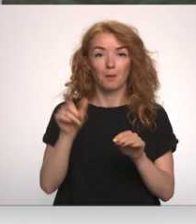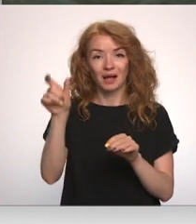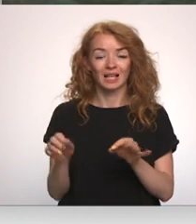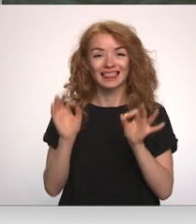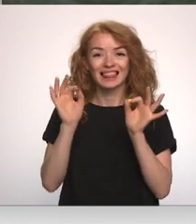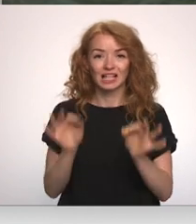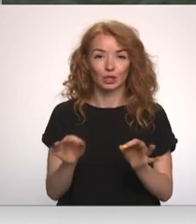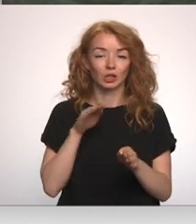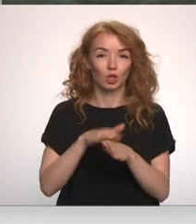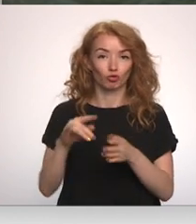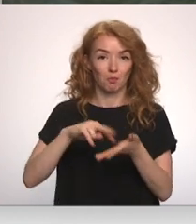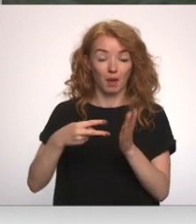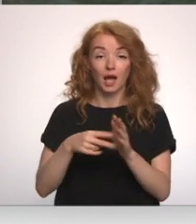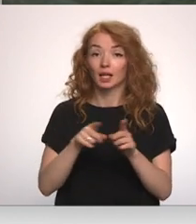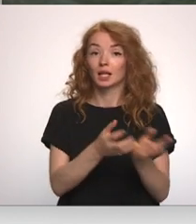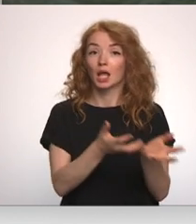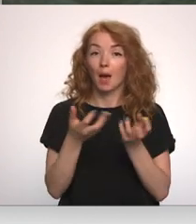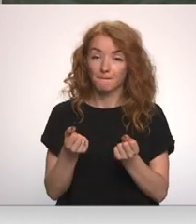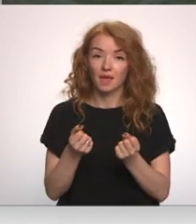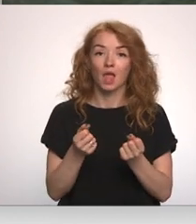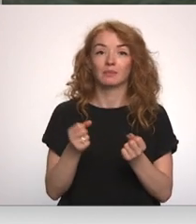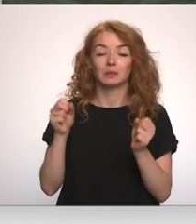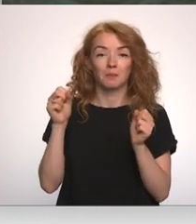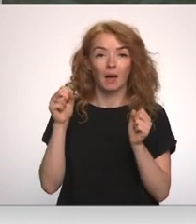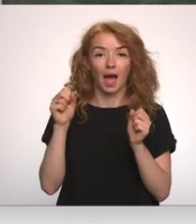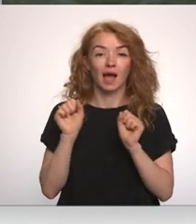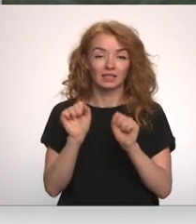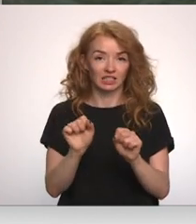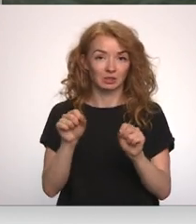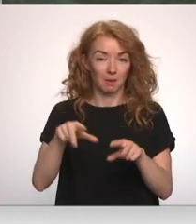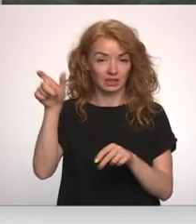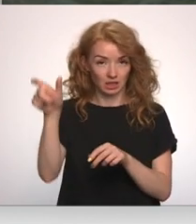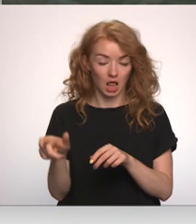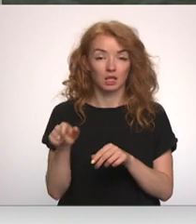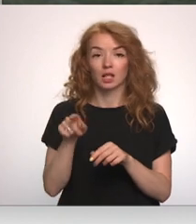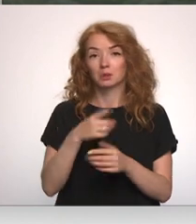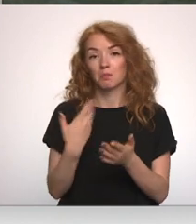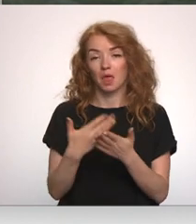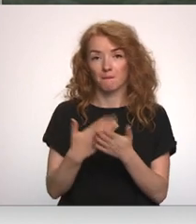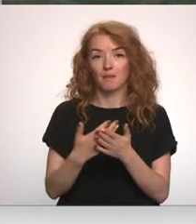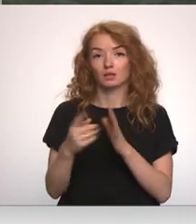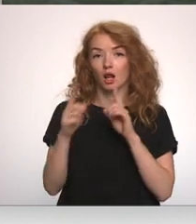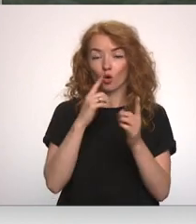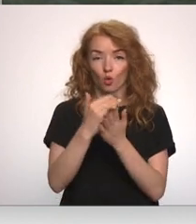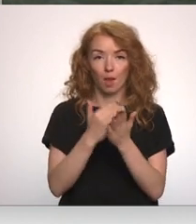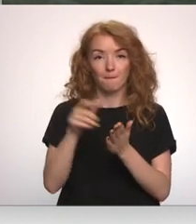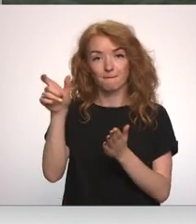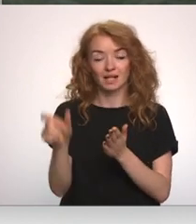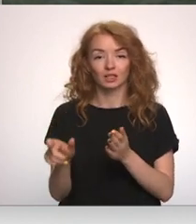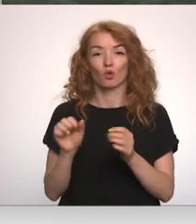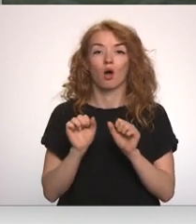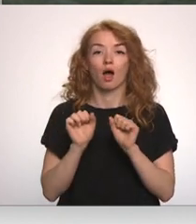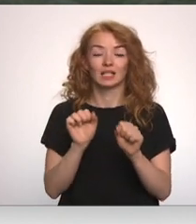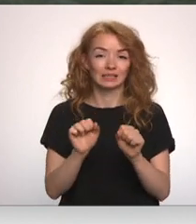īstenošanas plāns, kā arī jāpieņem darbā pacientu tiesību aizsardzības speciālists. Tas ir viens no piemēriem regulējuma pacientu tiesību